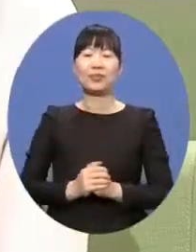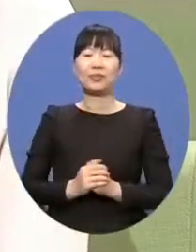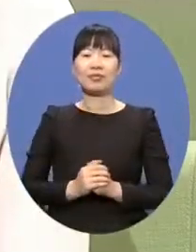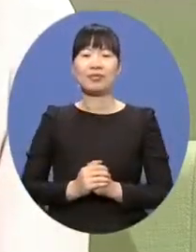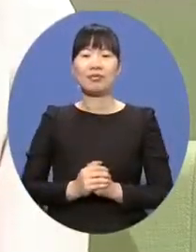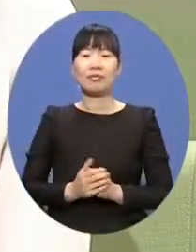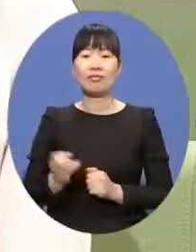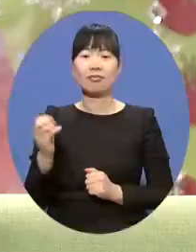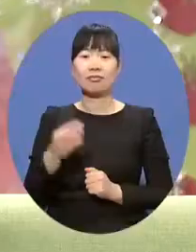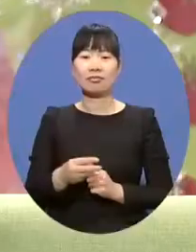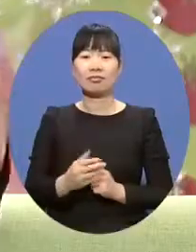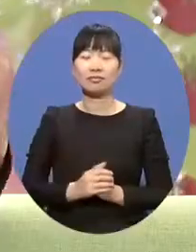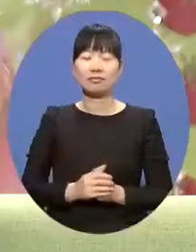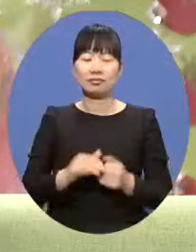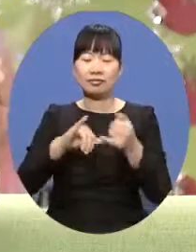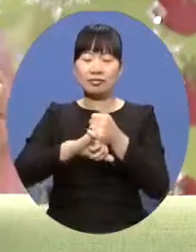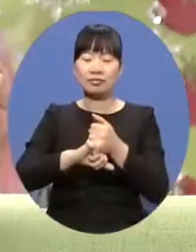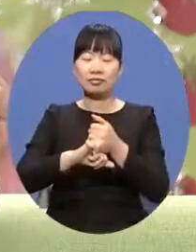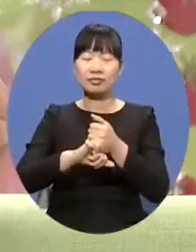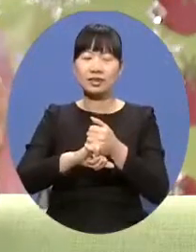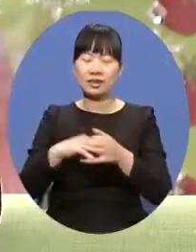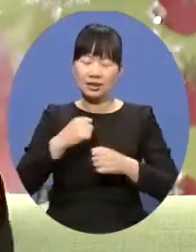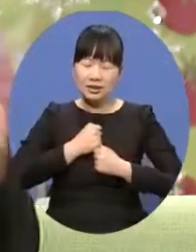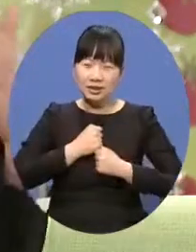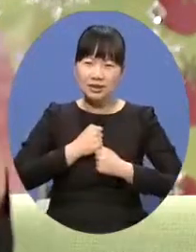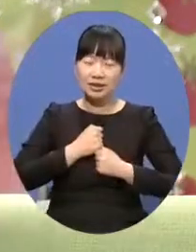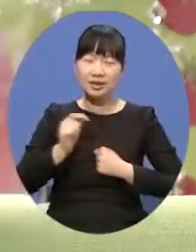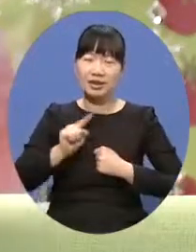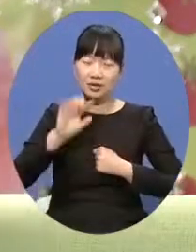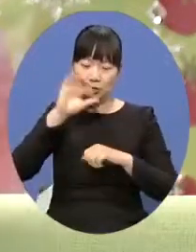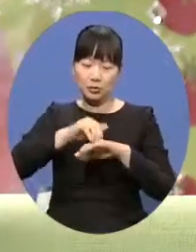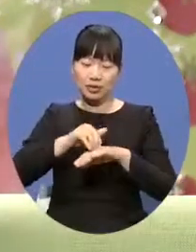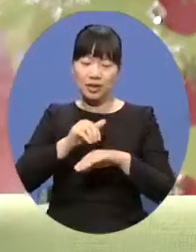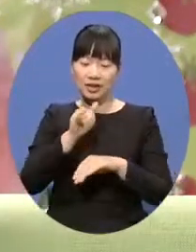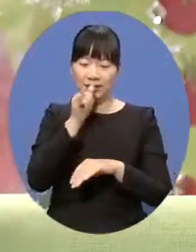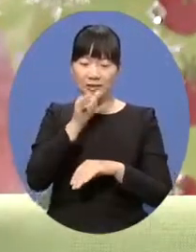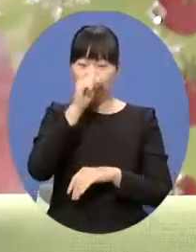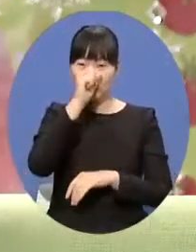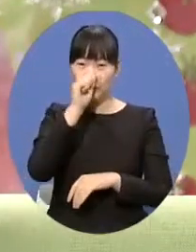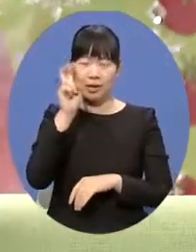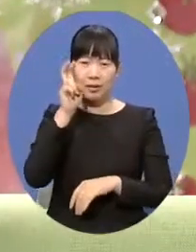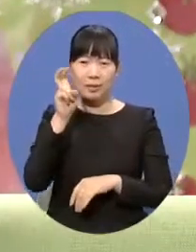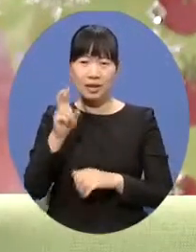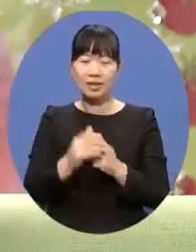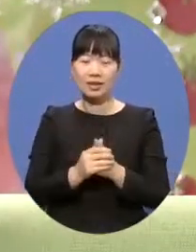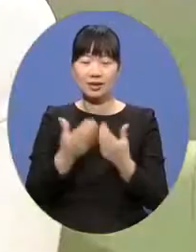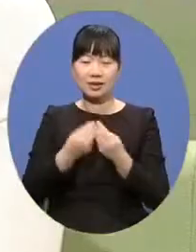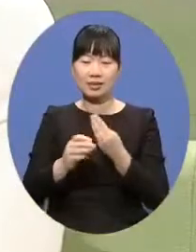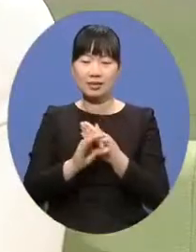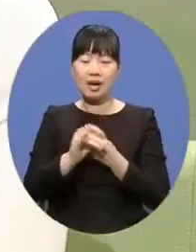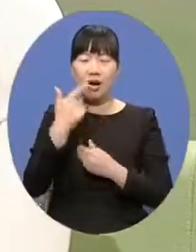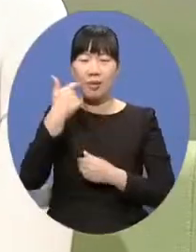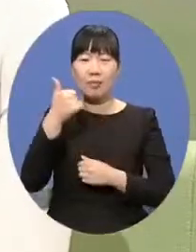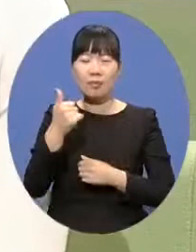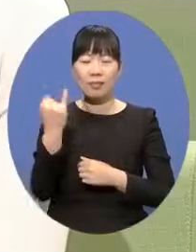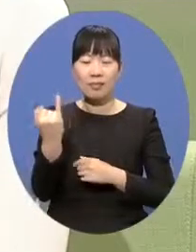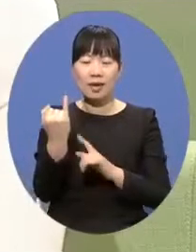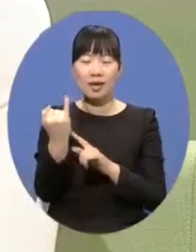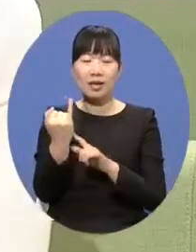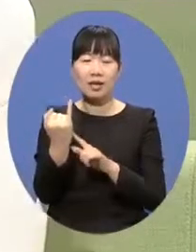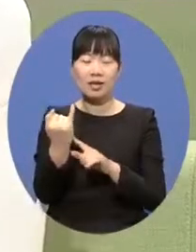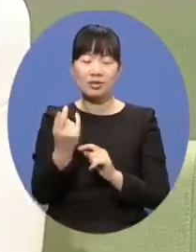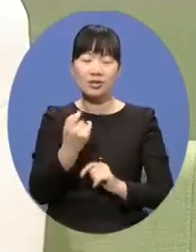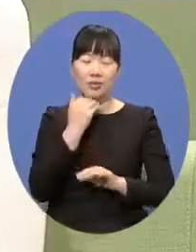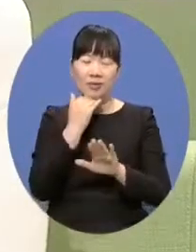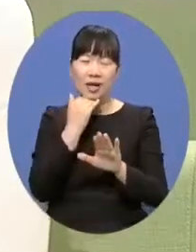뭐 이렇게 약속을 지키는 그런 훈련을 하는 것도 좋지 않나요? 네. 예를 들어서 엄마들이요. 그 좀만